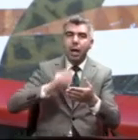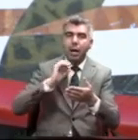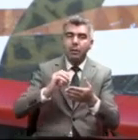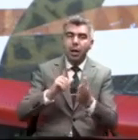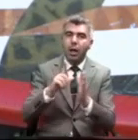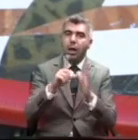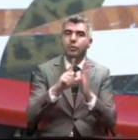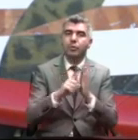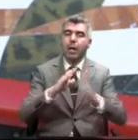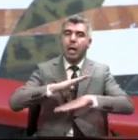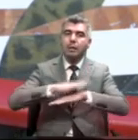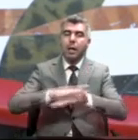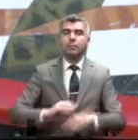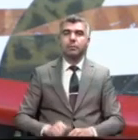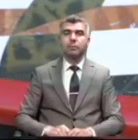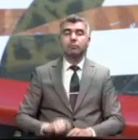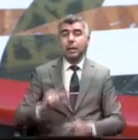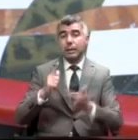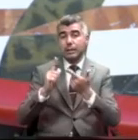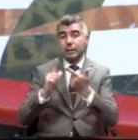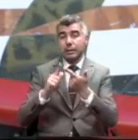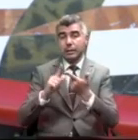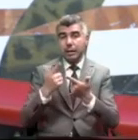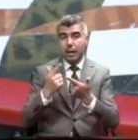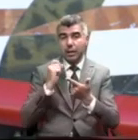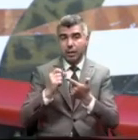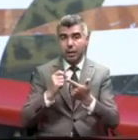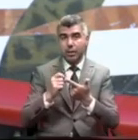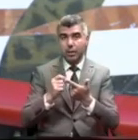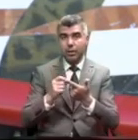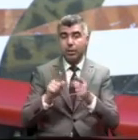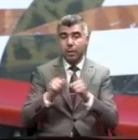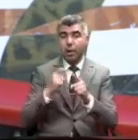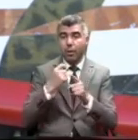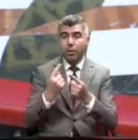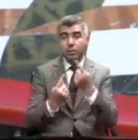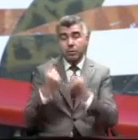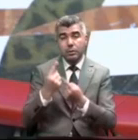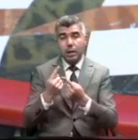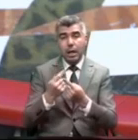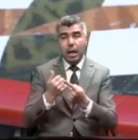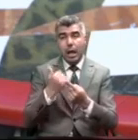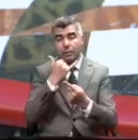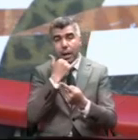والقانون ثانيا المبدا ديال التعامل بالمثل اللي درتي عليا عرقله